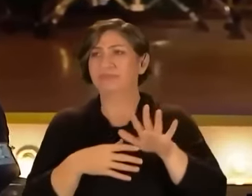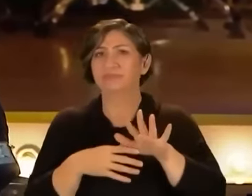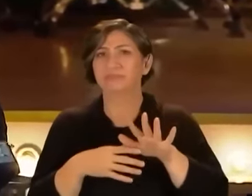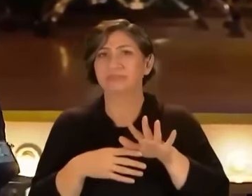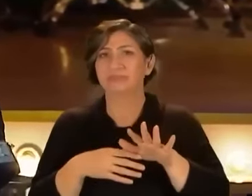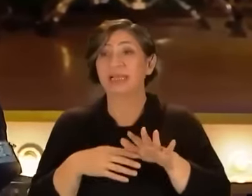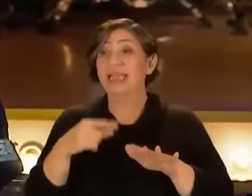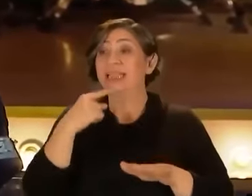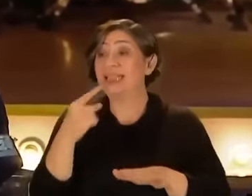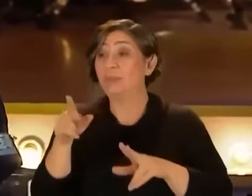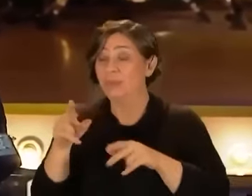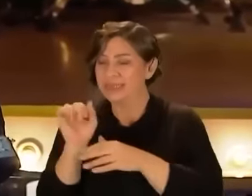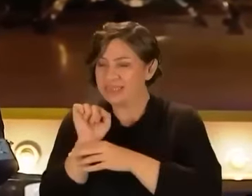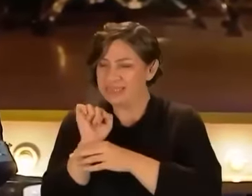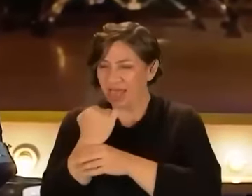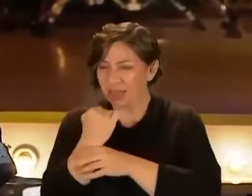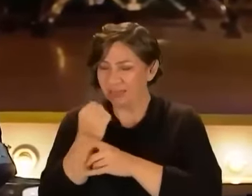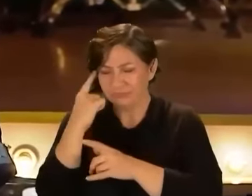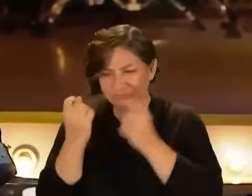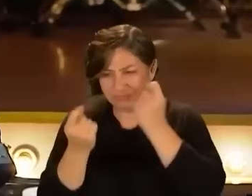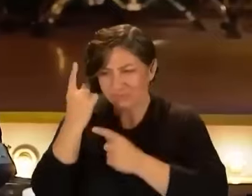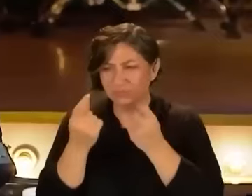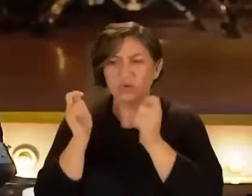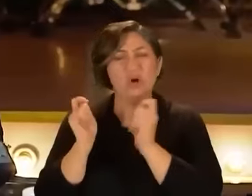Ha, dediğim gibi sanat üretmek çileli bir iş.